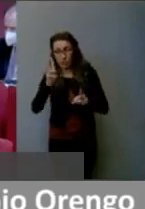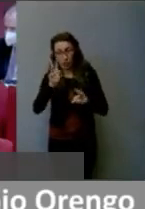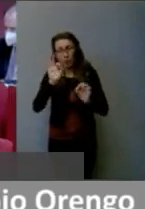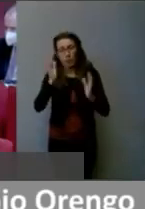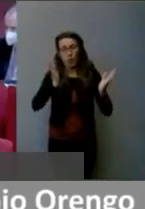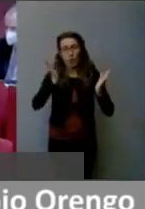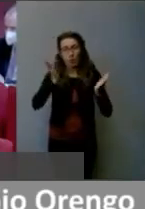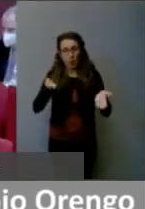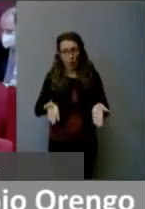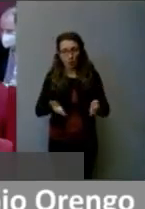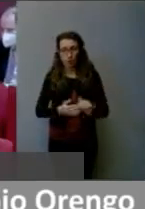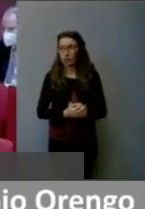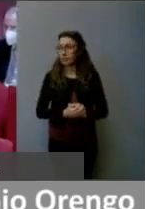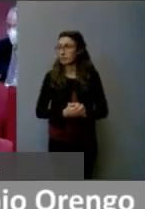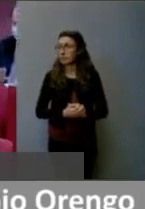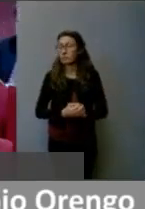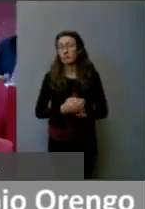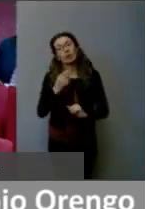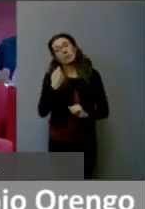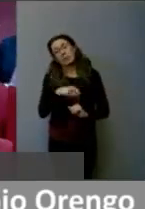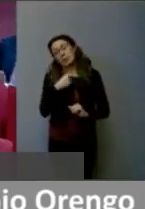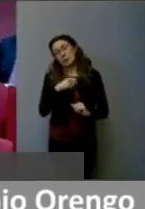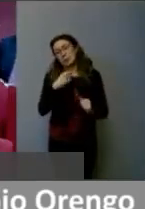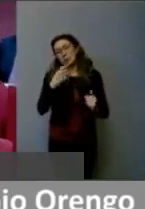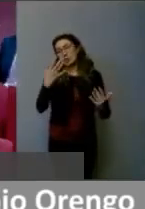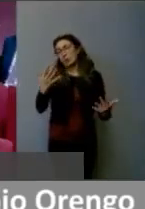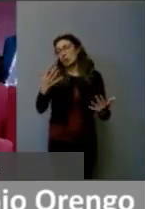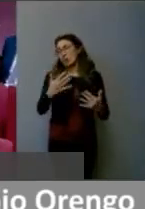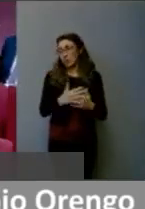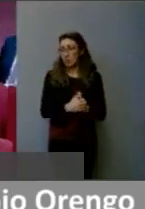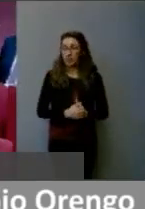Questa mozione, Presidente, però è